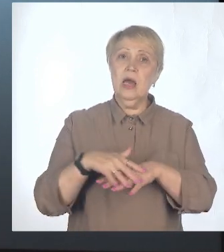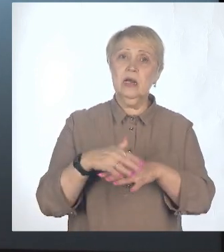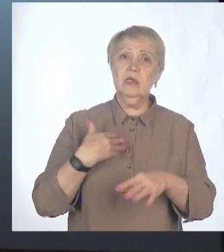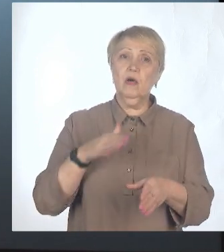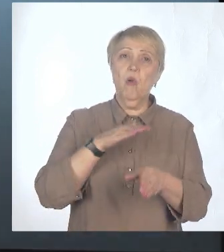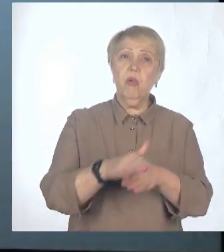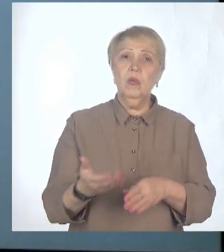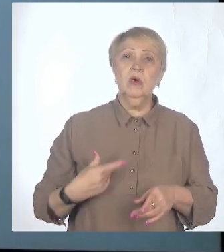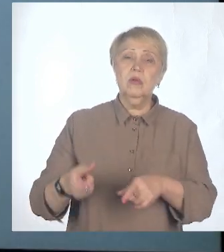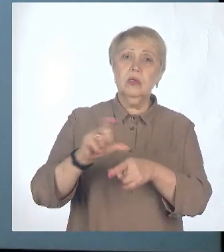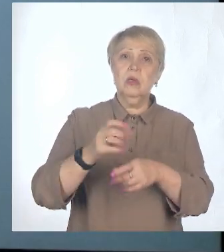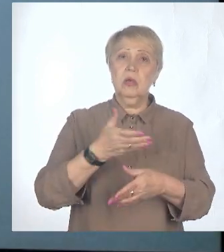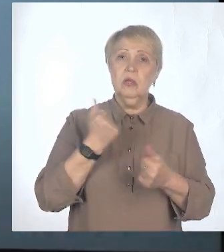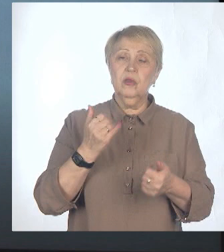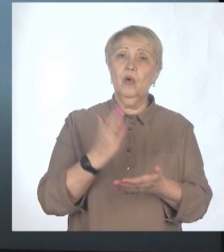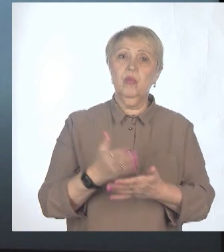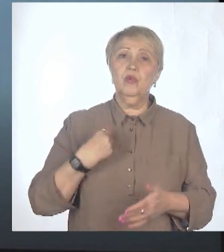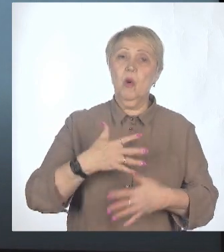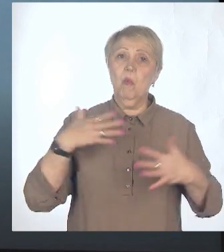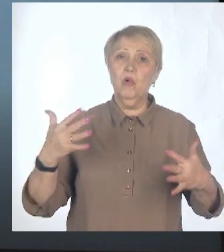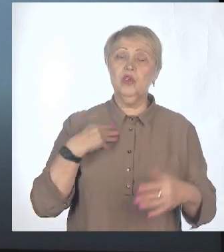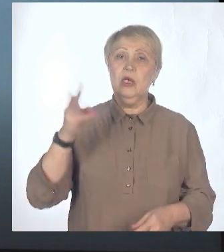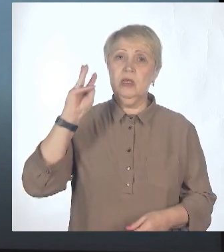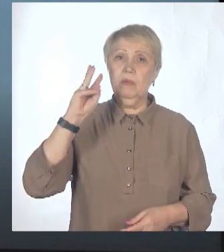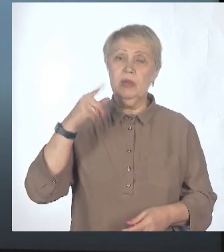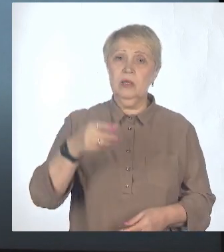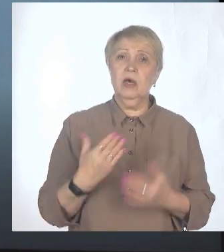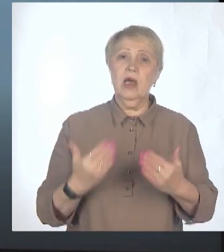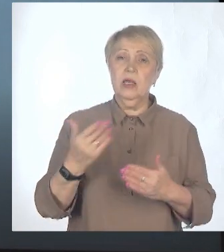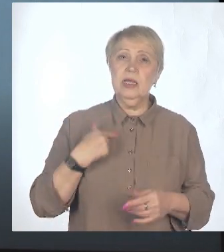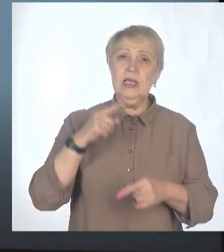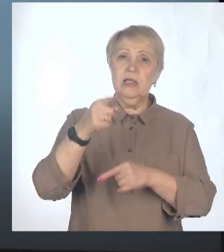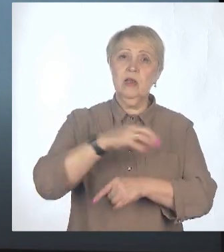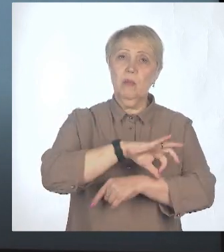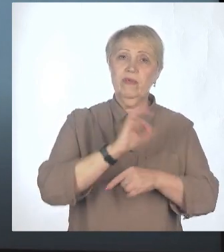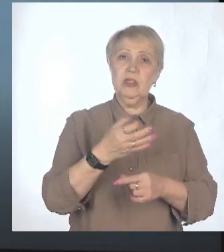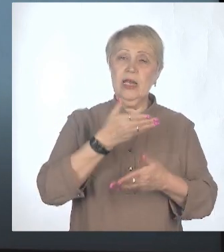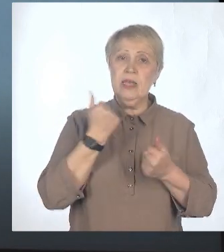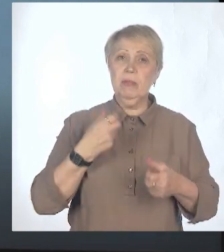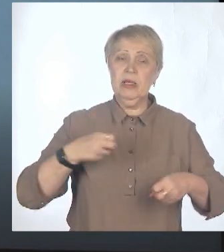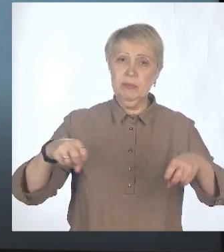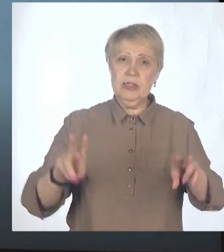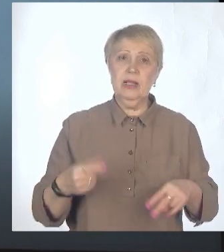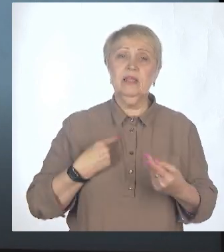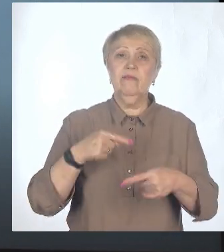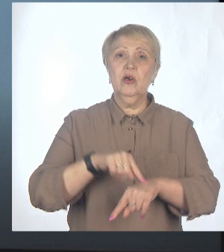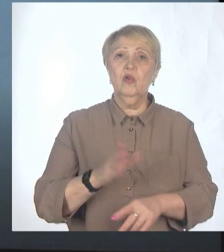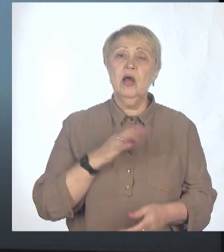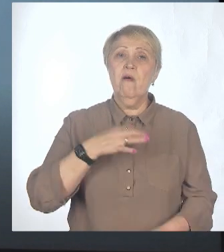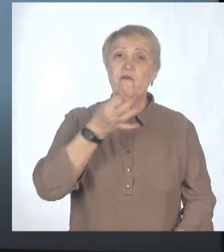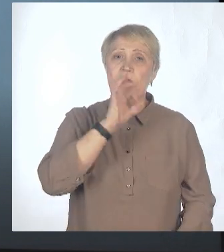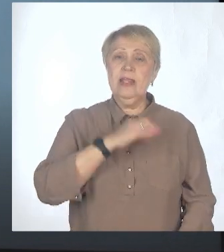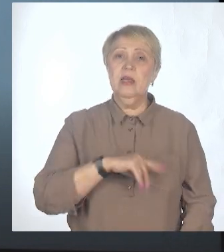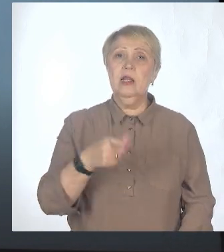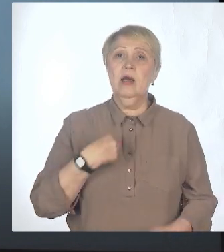выше заработная плата. Допустим, когда шли глобальные стройки на Дальнем Востоке, не было специалистов, которые бы владели